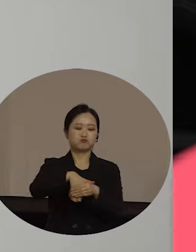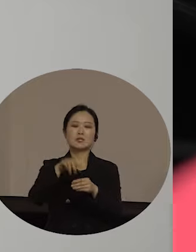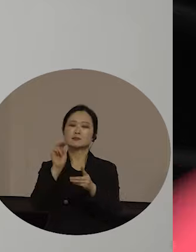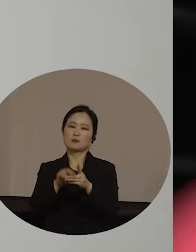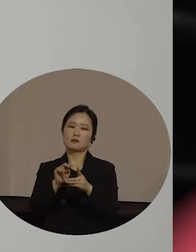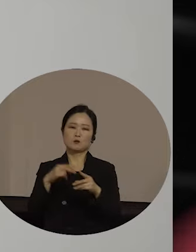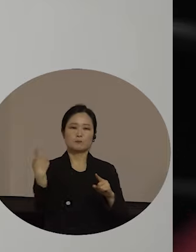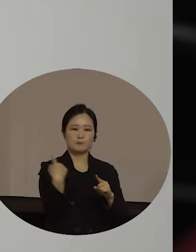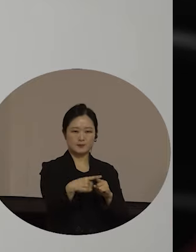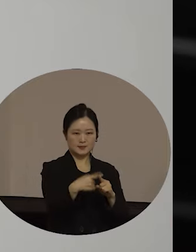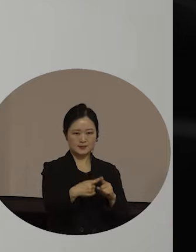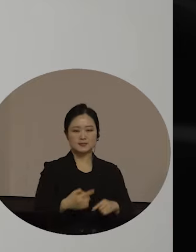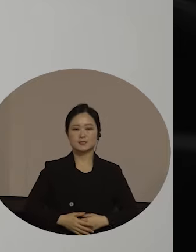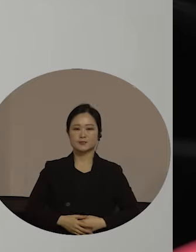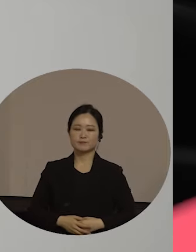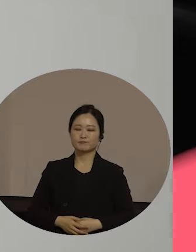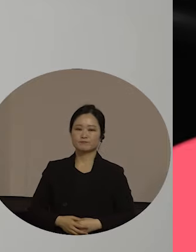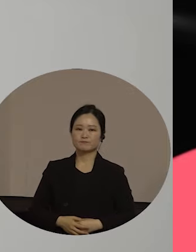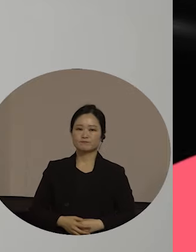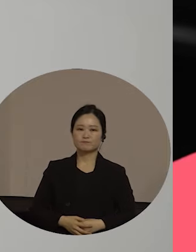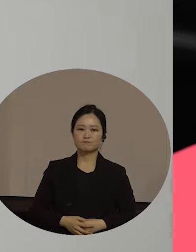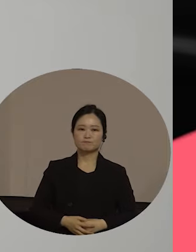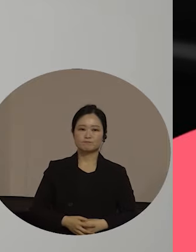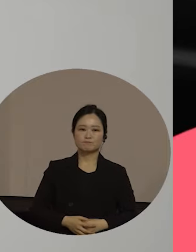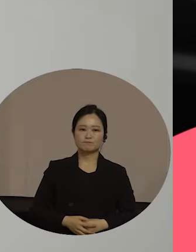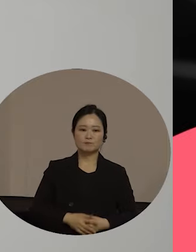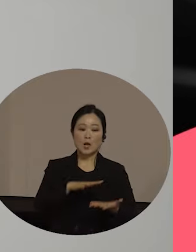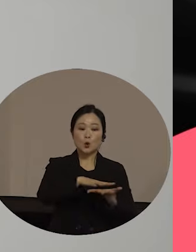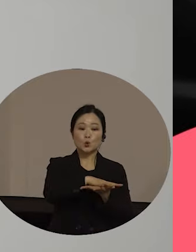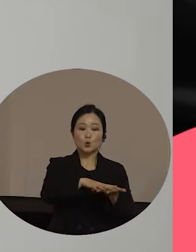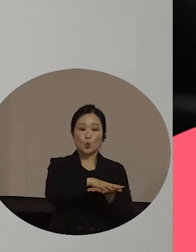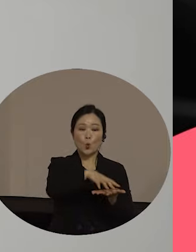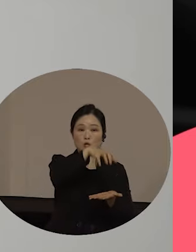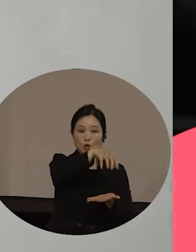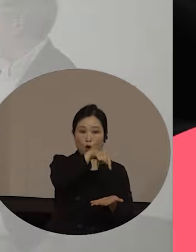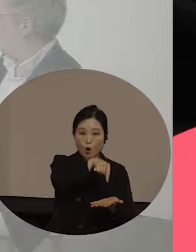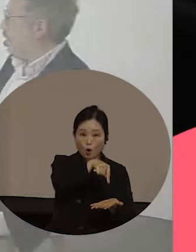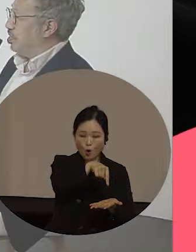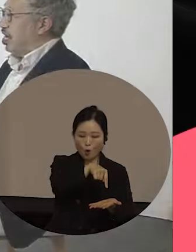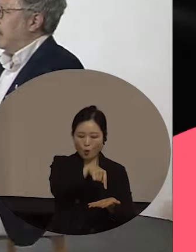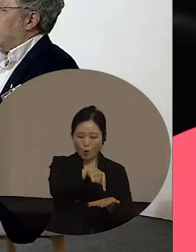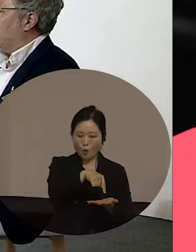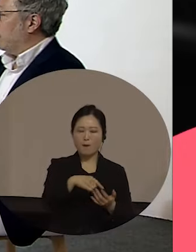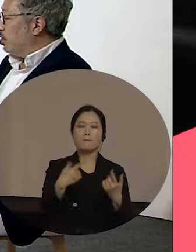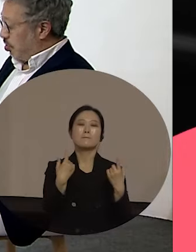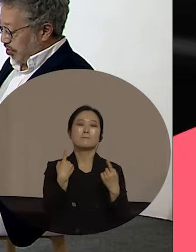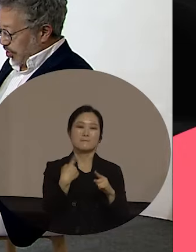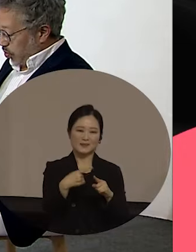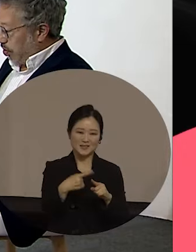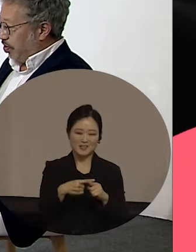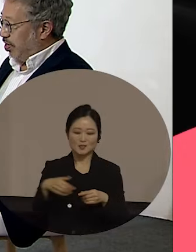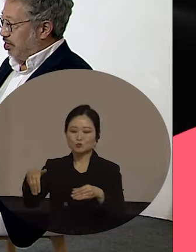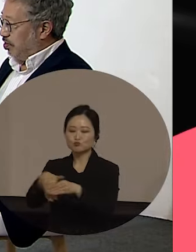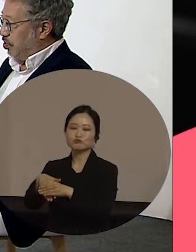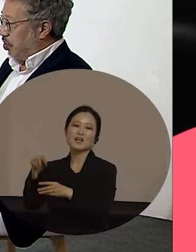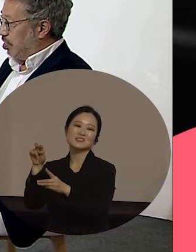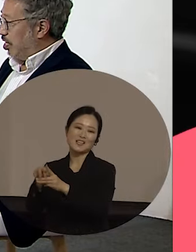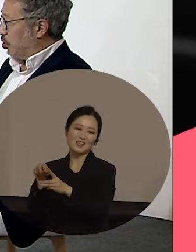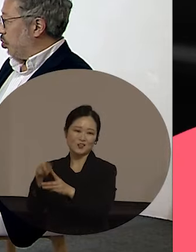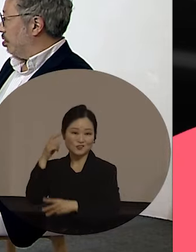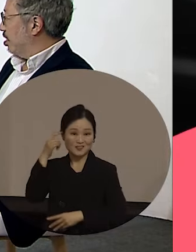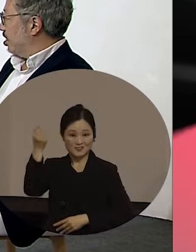playground, what if it was the biggest cultural center in the area? 예, 감사합니다. 어려운 질문에 또